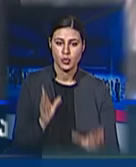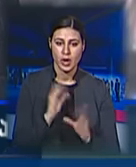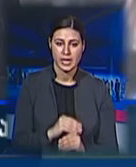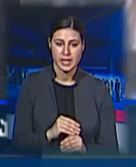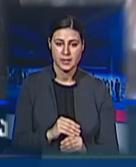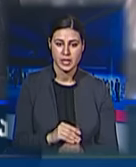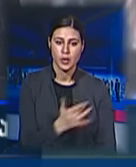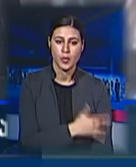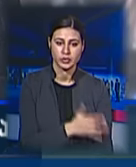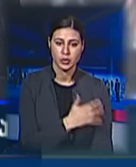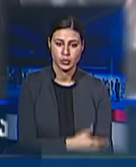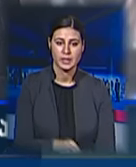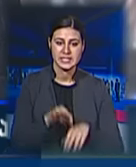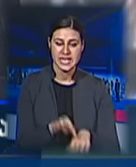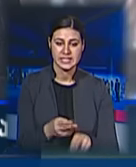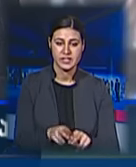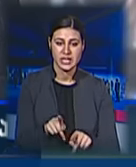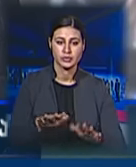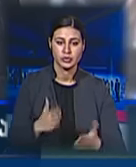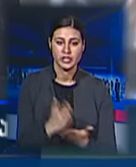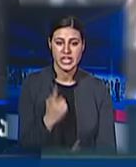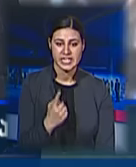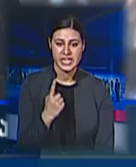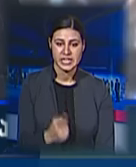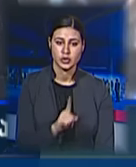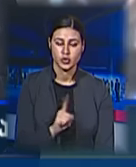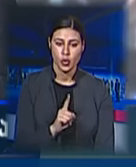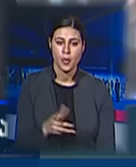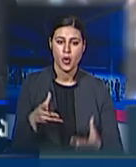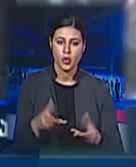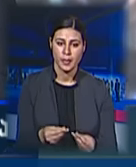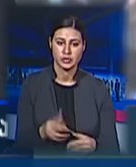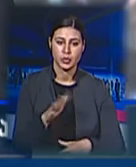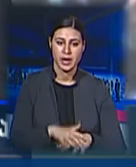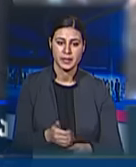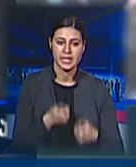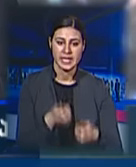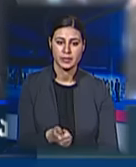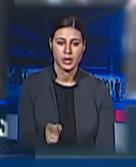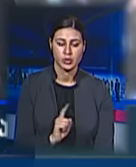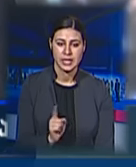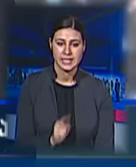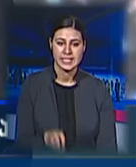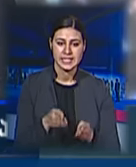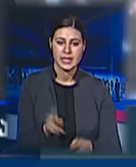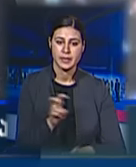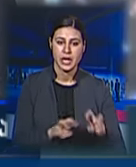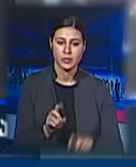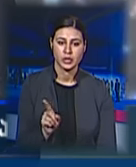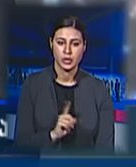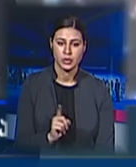მოახერხებენ მომსახურების გაწევას. ამ შემთხვევაში ხდება ერთადერთი ვარიანტი, რომ მე კომერციულმა ბანკებმა დაეხმარონ, რომ რაღაცა გზები გამონახონ,